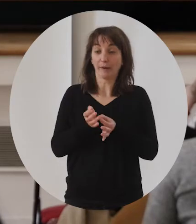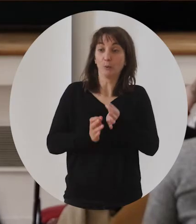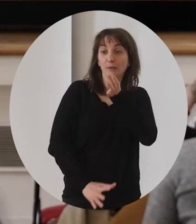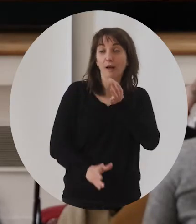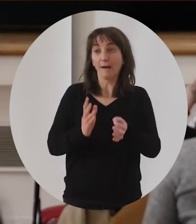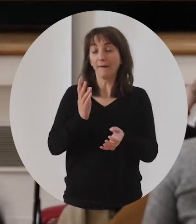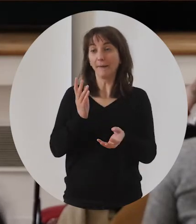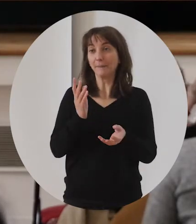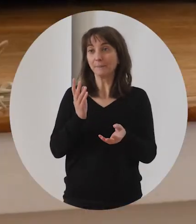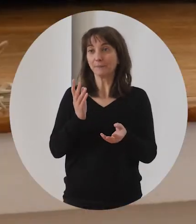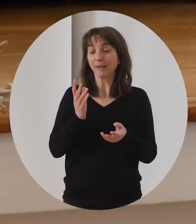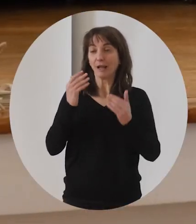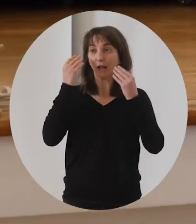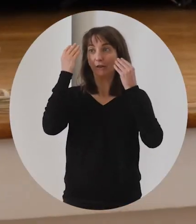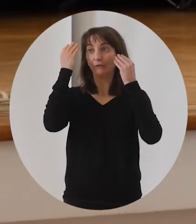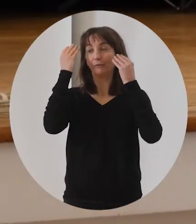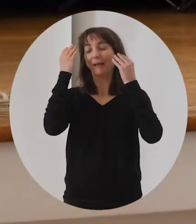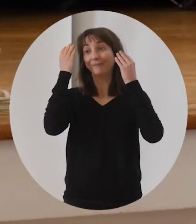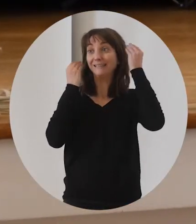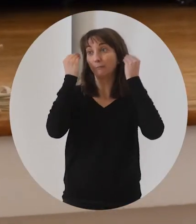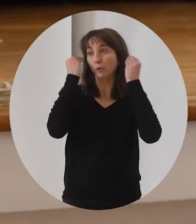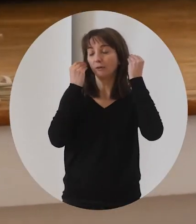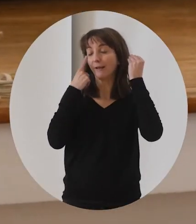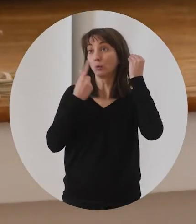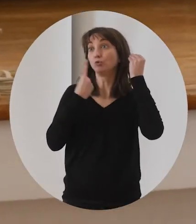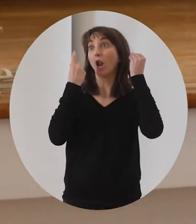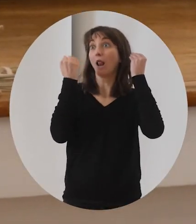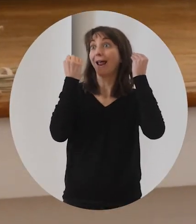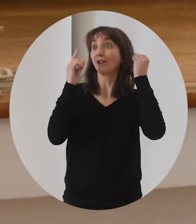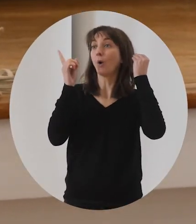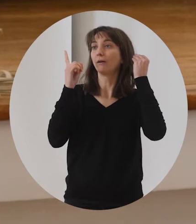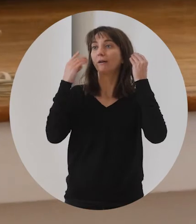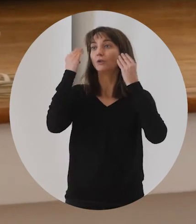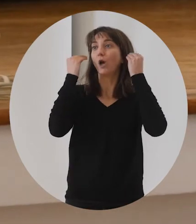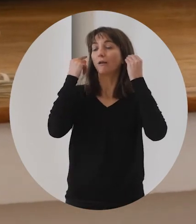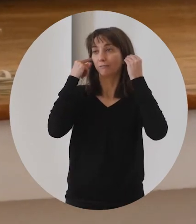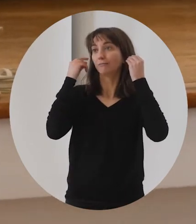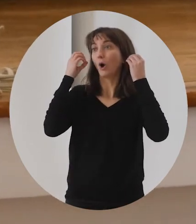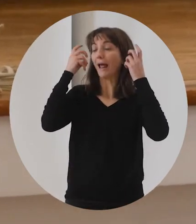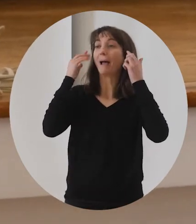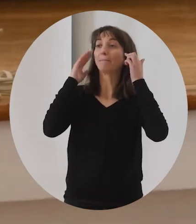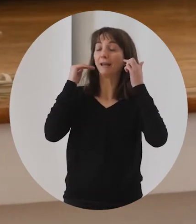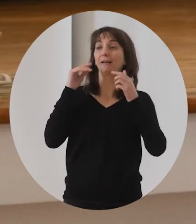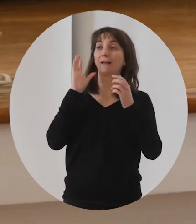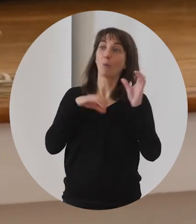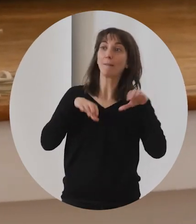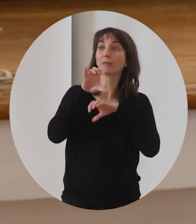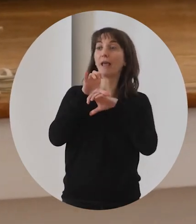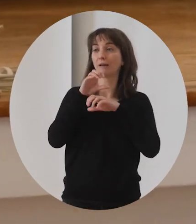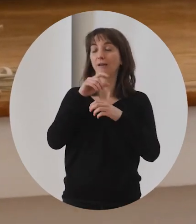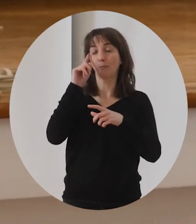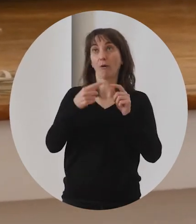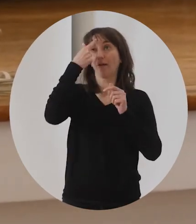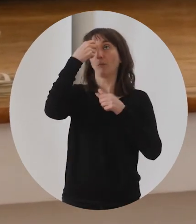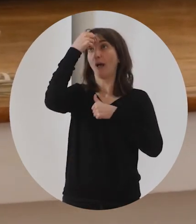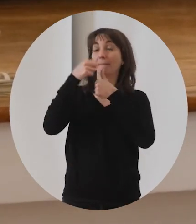que le vestibule, il est rarement seul, il est seul au niveau des organes, mais après, au niveau de l'intégration,